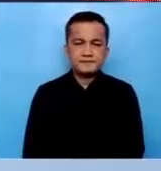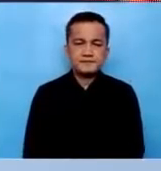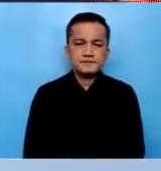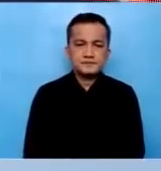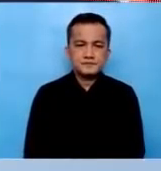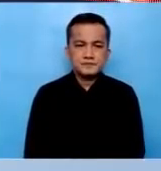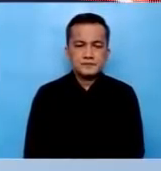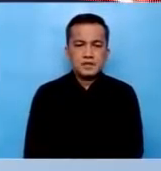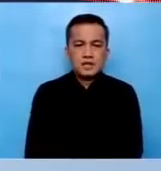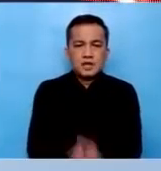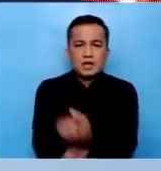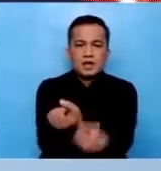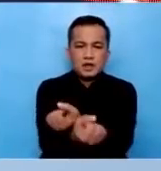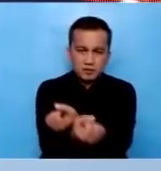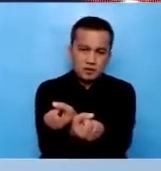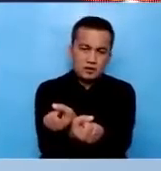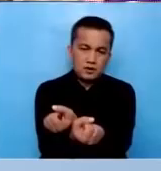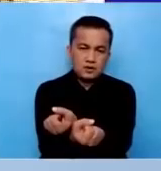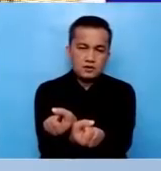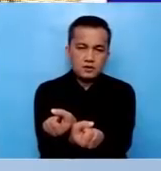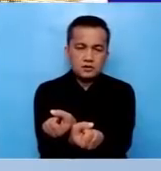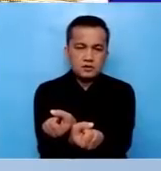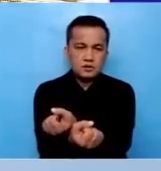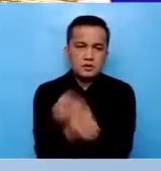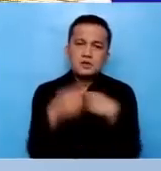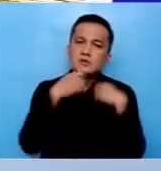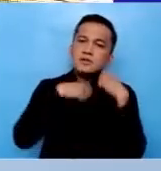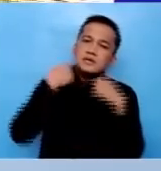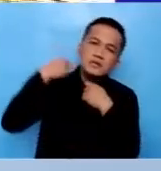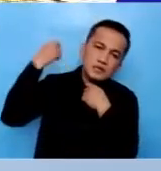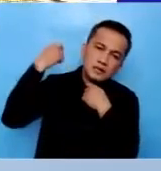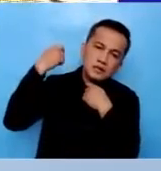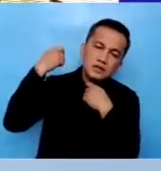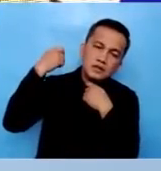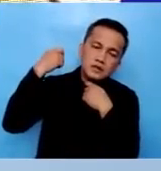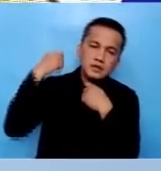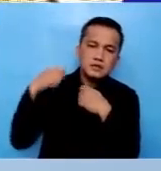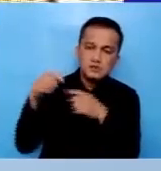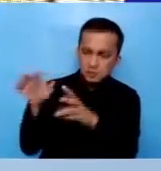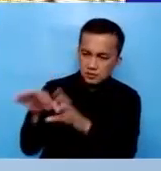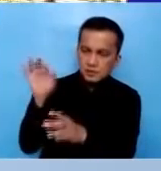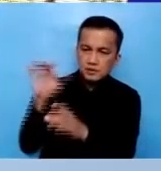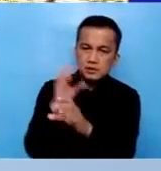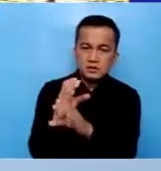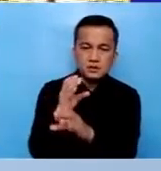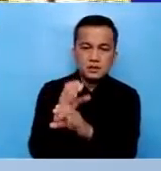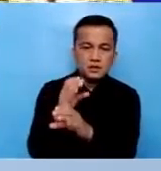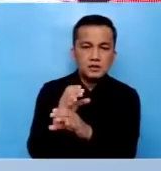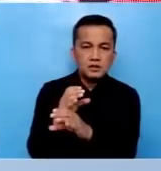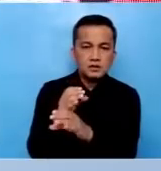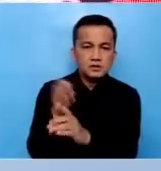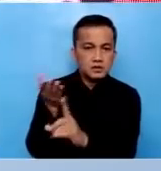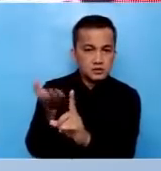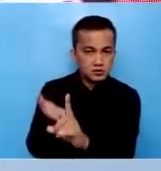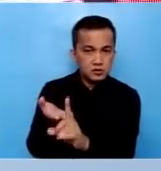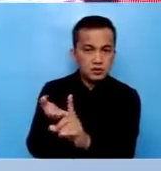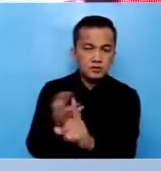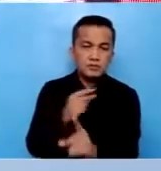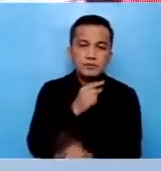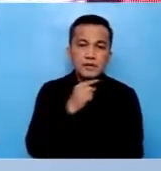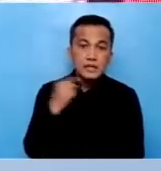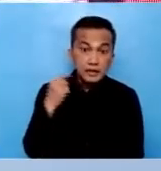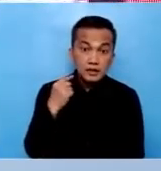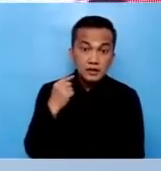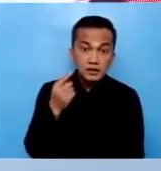Nakagapos sa mga kamay at may tali pa sa leeg ng matagpuan sa loob ng kanyang sasakyan ang isang paring dalawang araw nang nawawala